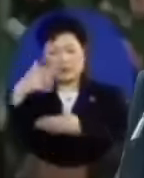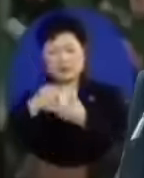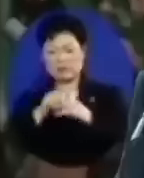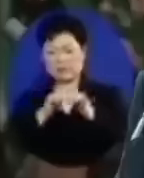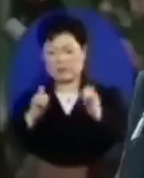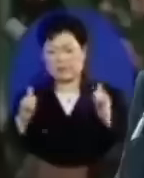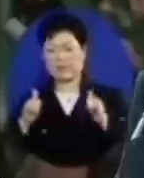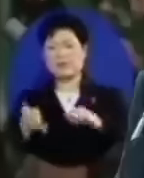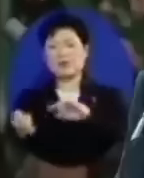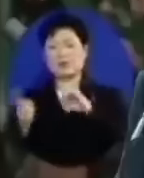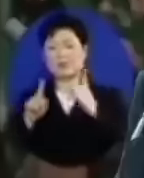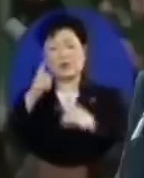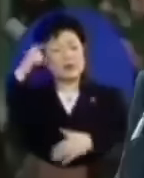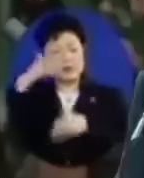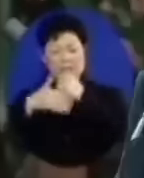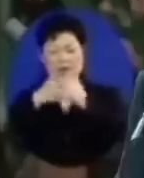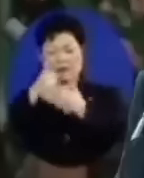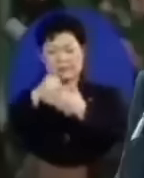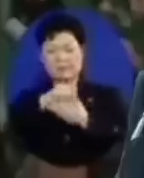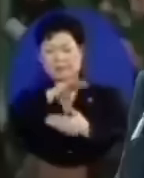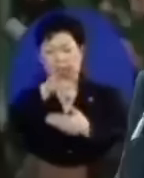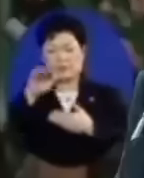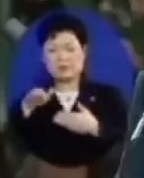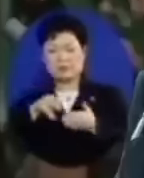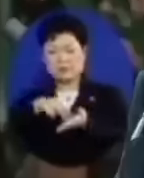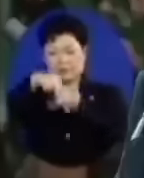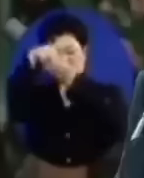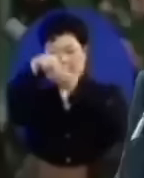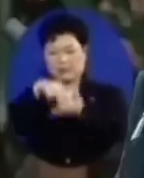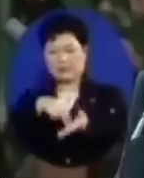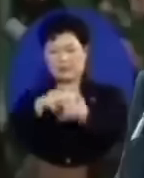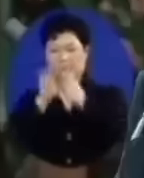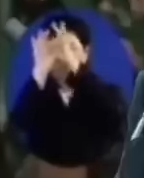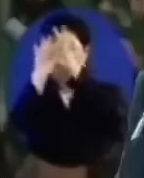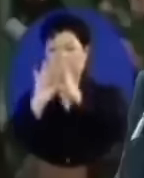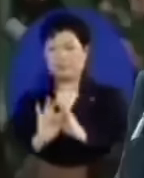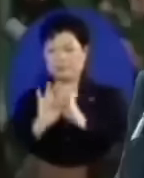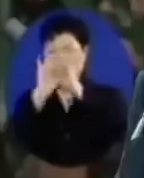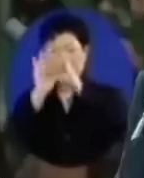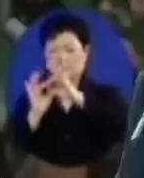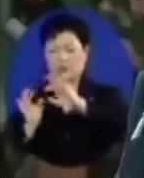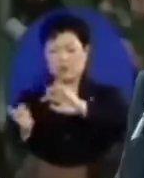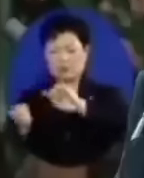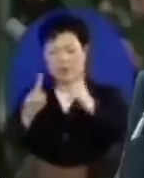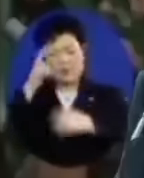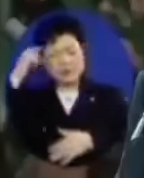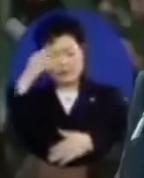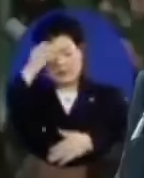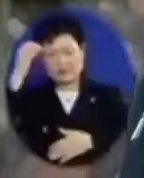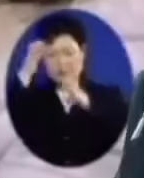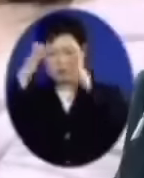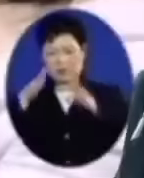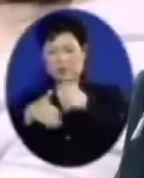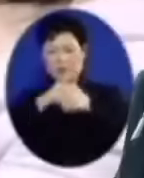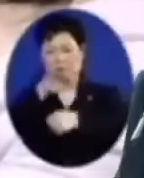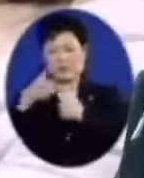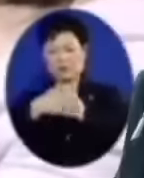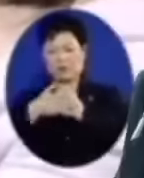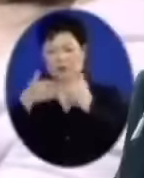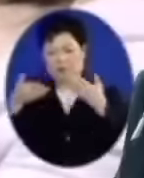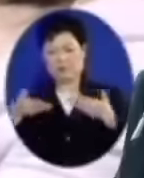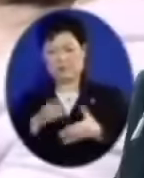사람들은 부활의 영이 하나님과 우리 사이에 연결한 사닥다리를 통해 그 부활의 영을 통해서 하나님이 우리에게 역사하여 주시는